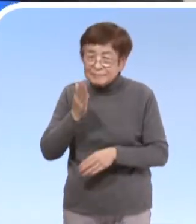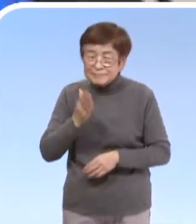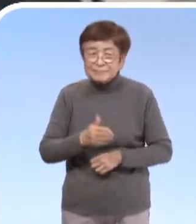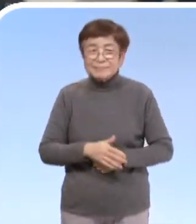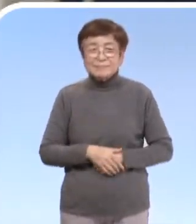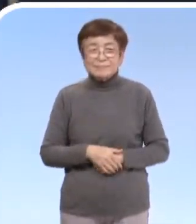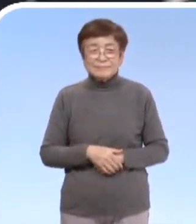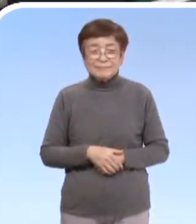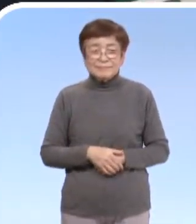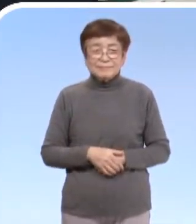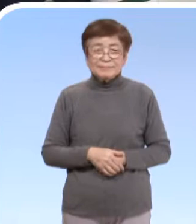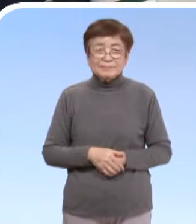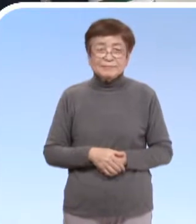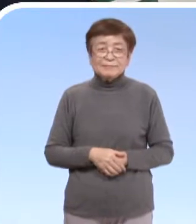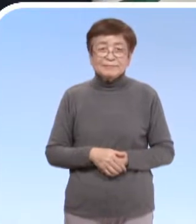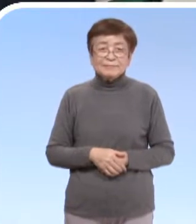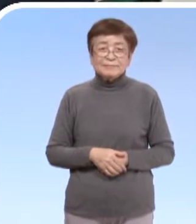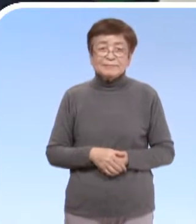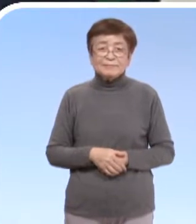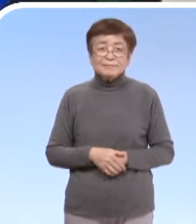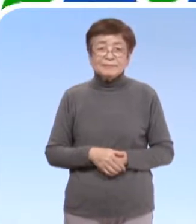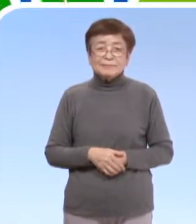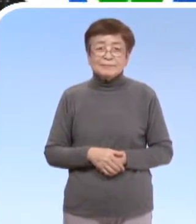ありがとうございました。 ありがとうございました。